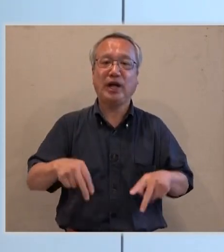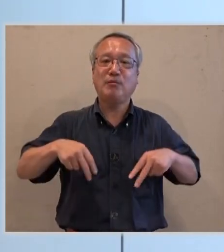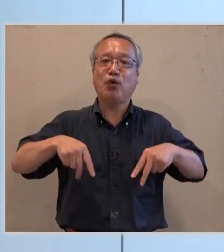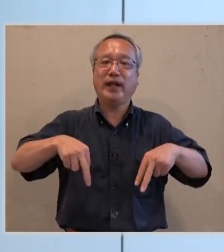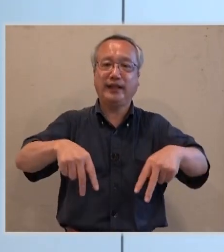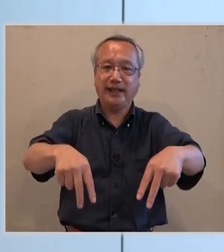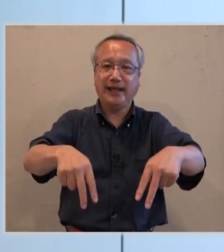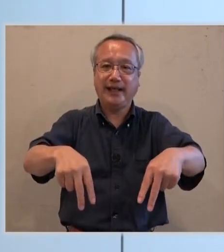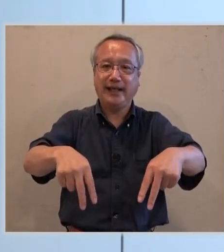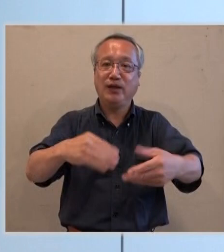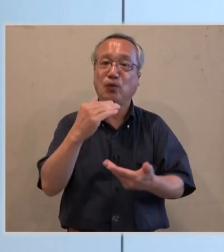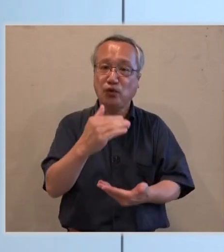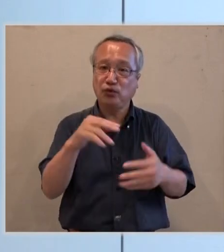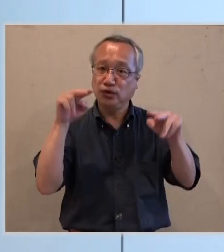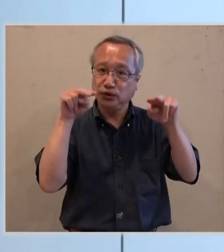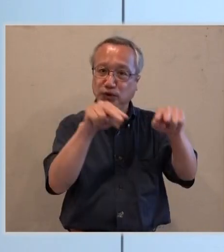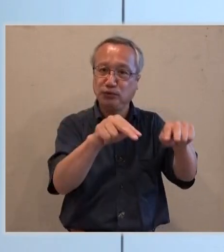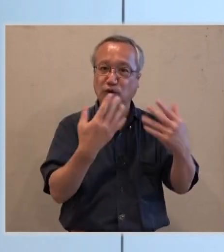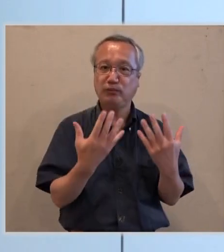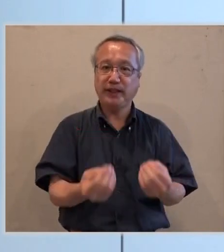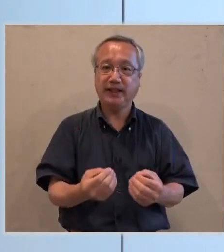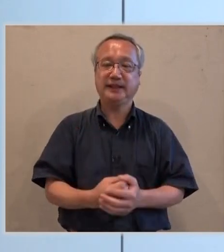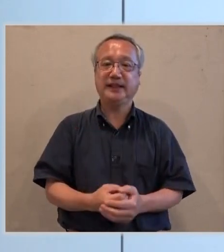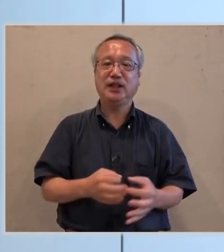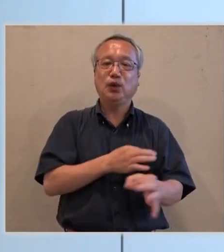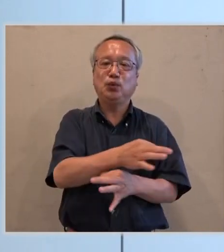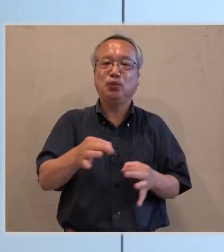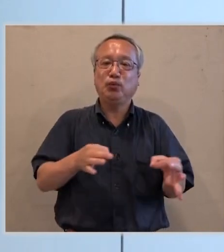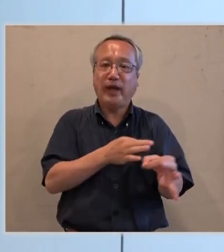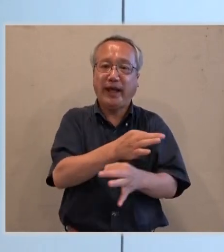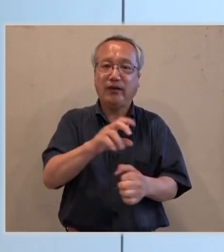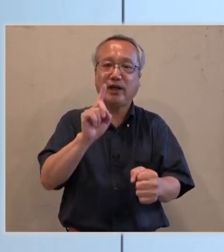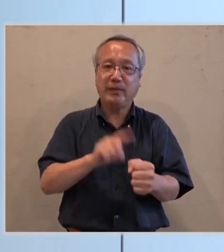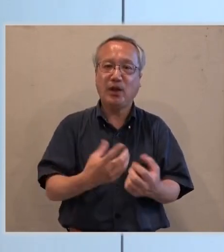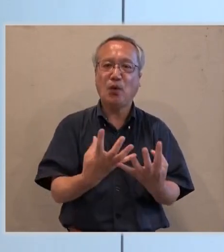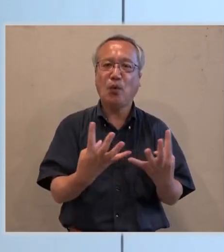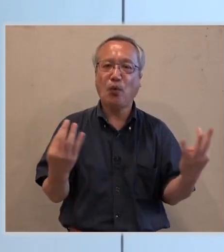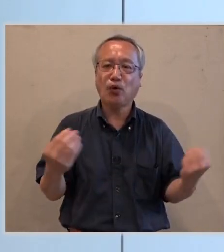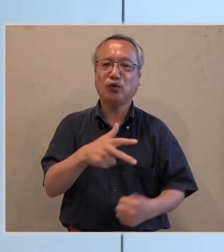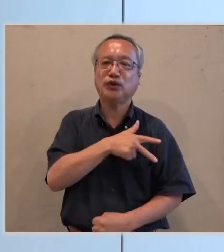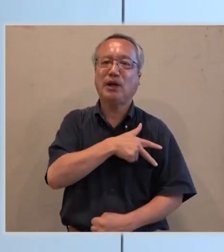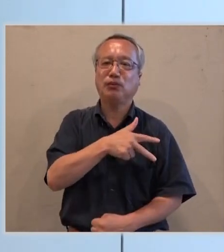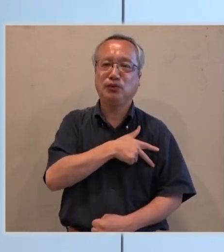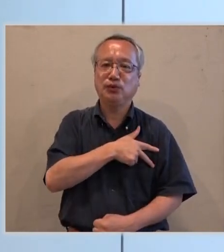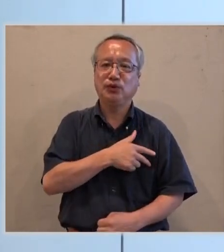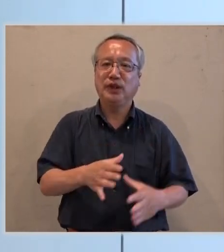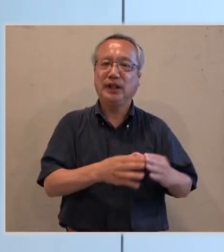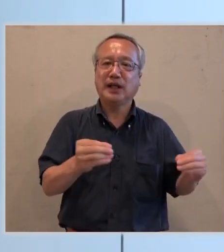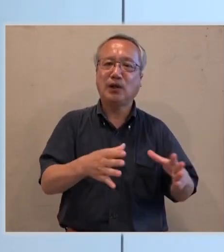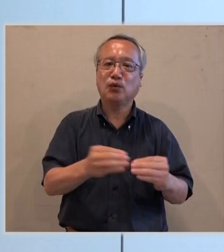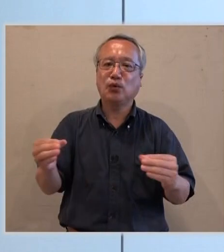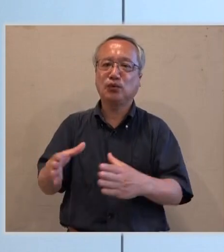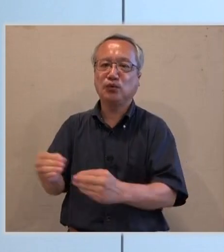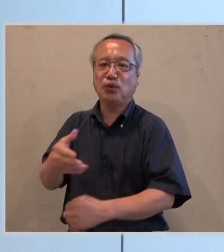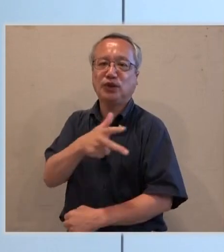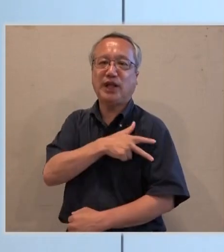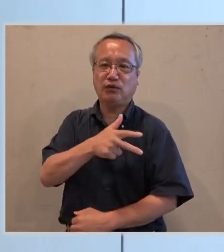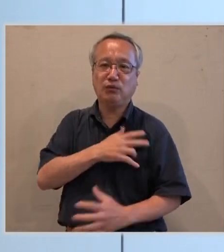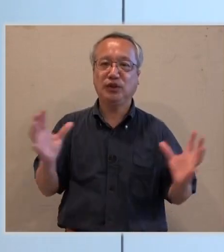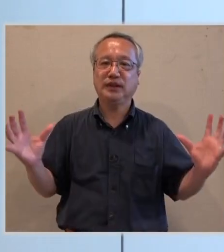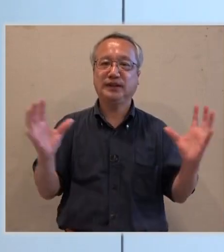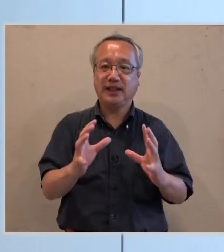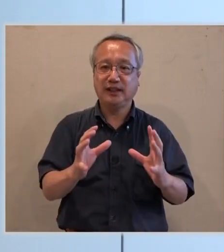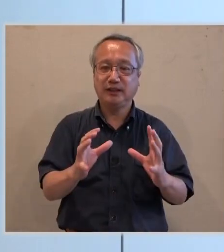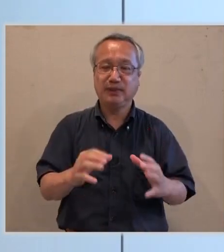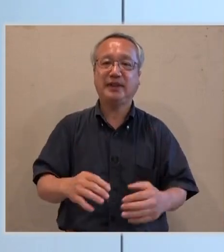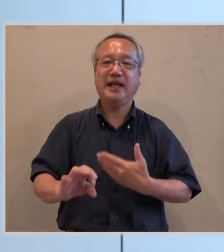にも注目しましたし、これで運営では多くのスタッフの各国のスタッフも参加しますし、それだけでな